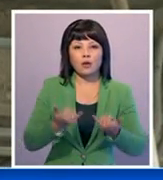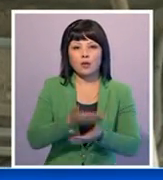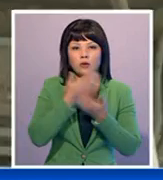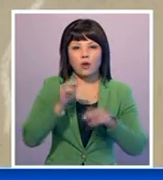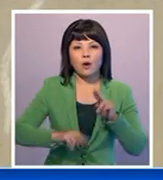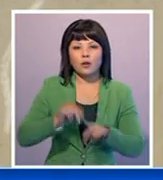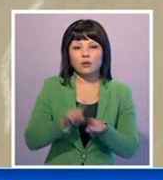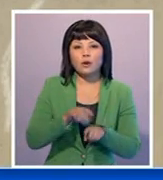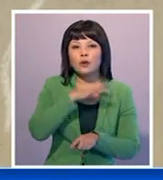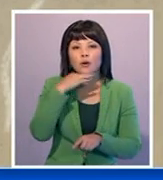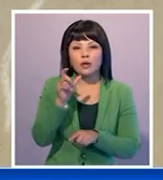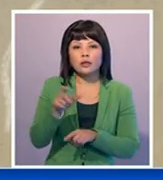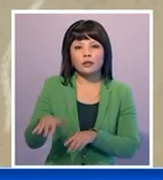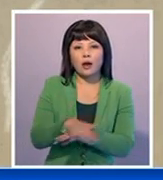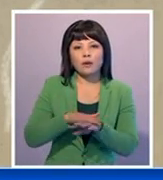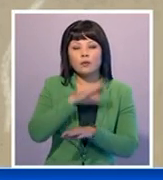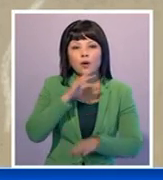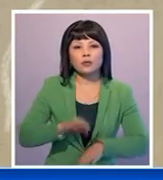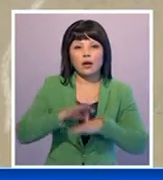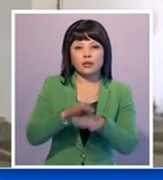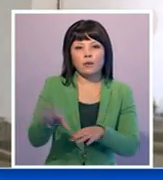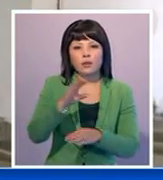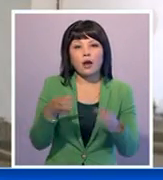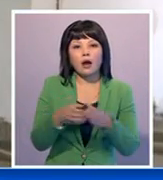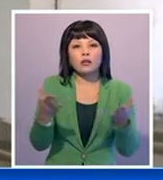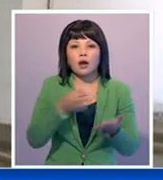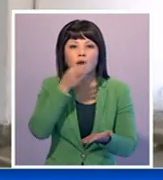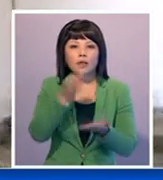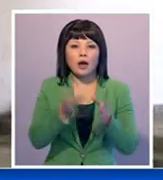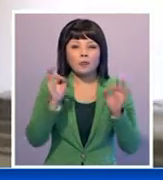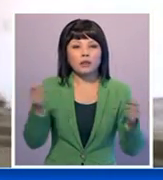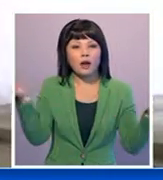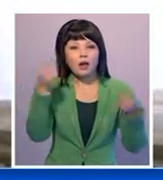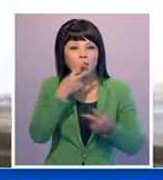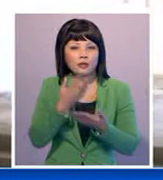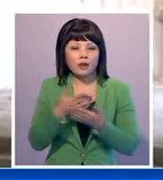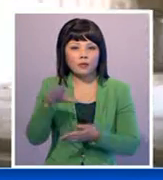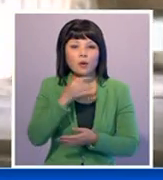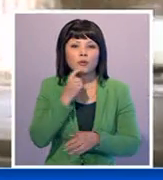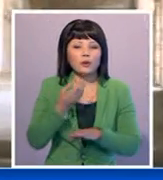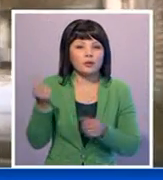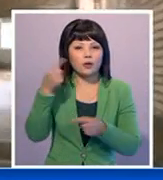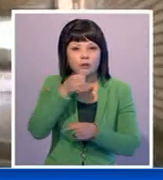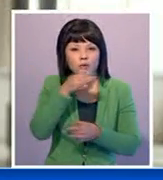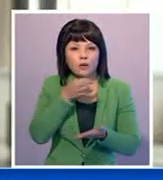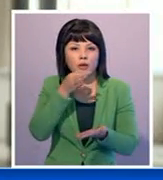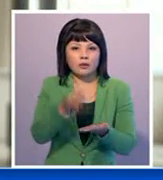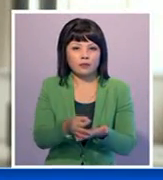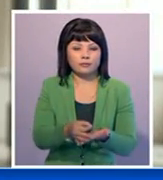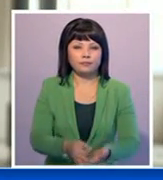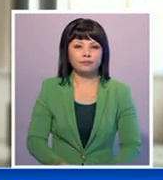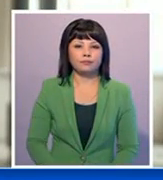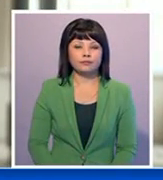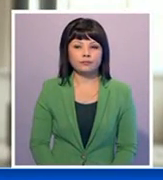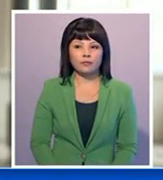бірнеше мердігер қатарласа жүргізген, сондықтан қай компания жауапты екендігін анықтаудың өзі қиынға соғып отыр. Я еще не видел